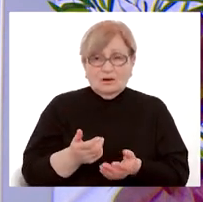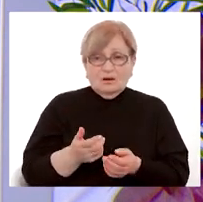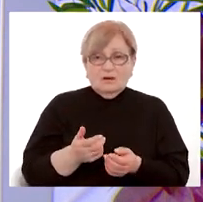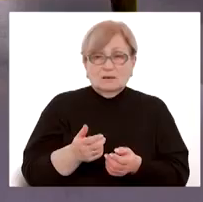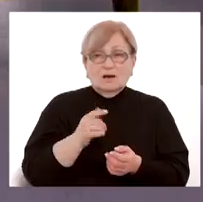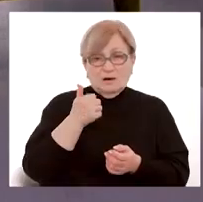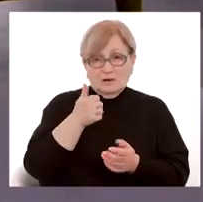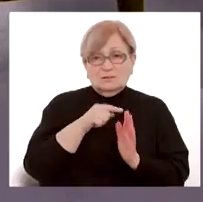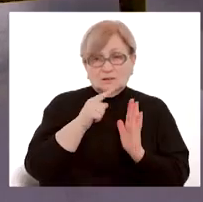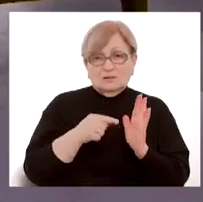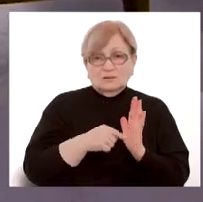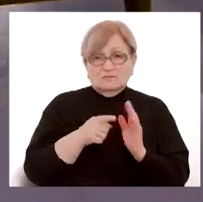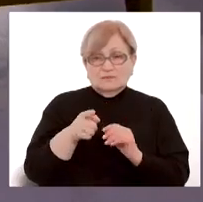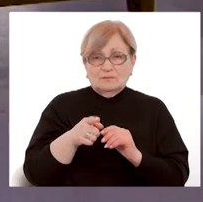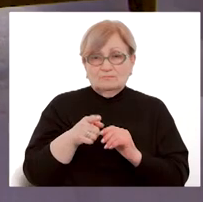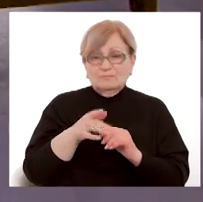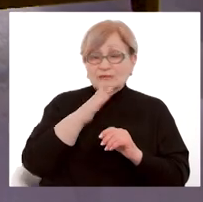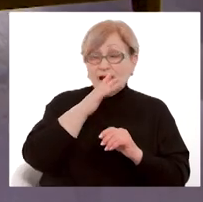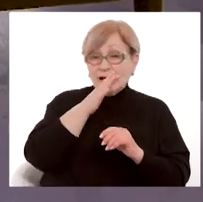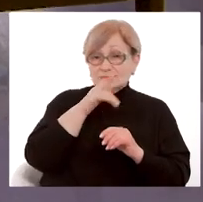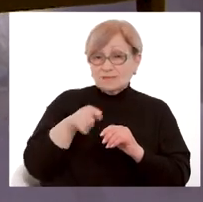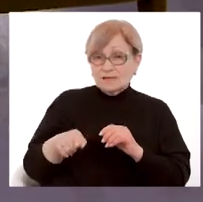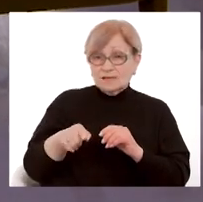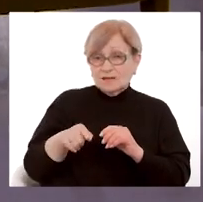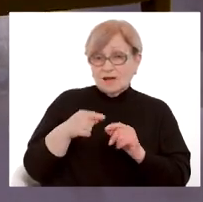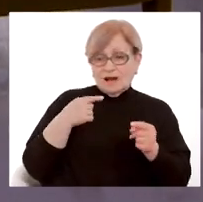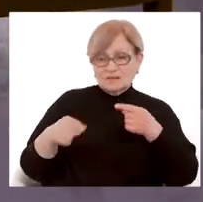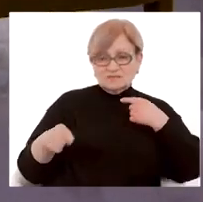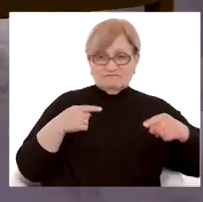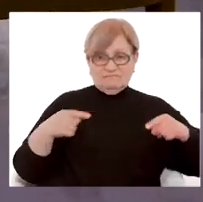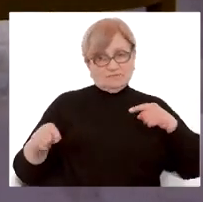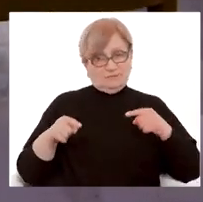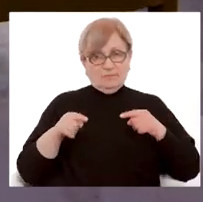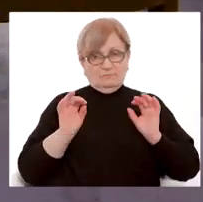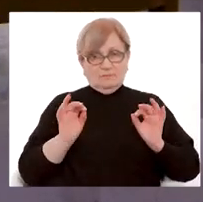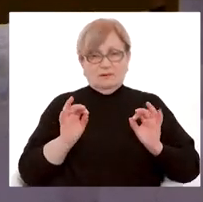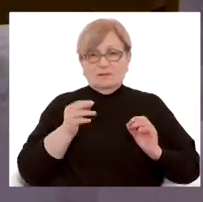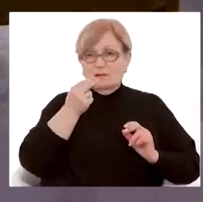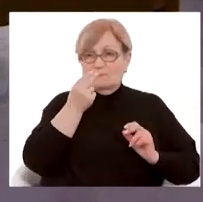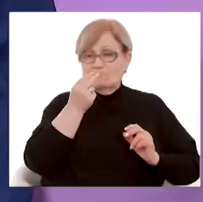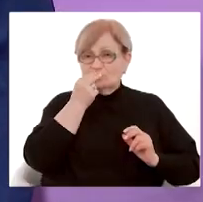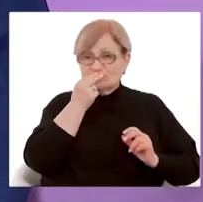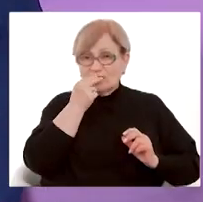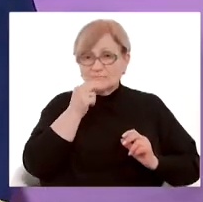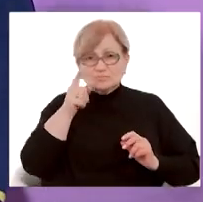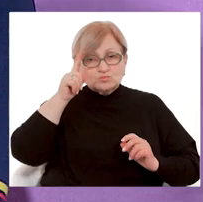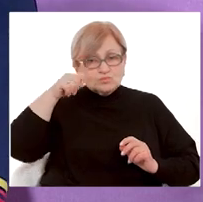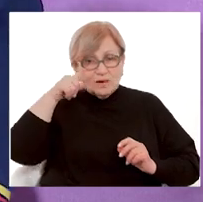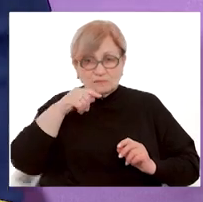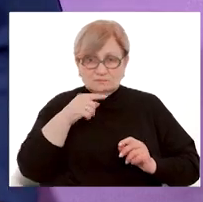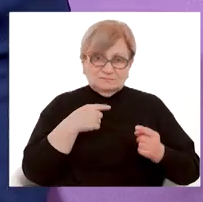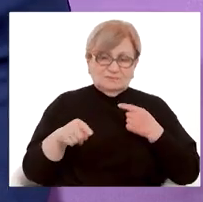ბატონო, კარგი კითხვა არის, იმიტომ რომ აი ასაკის მიხედვით განსხვავდება რა თქმა უნდა ბავშვის კვების უნარები, ხომ? აი